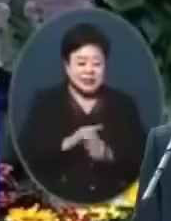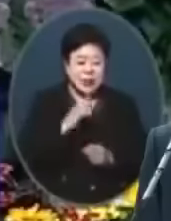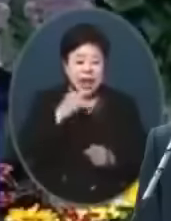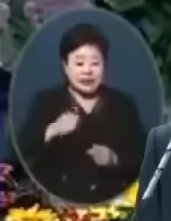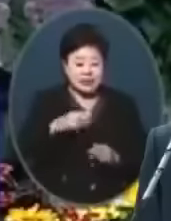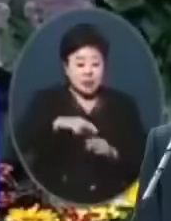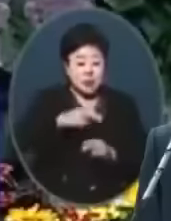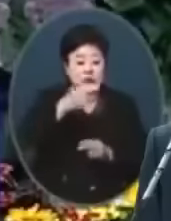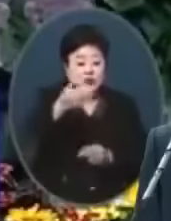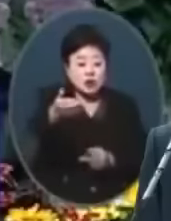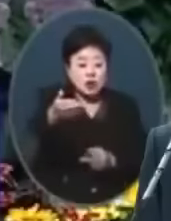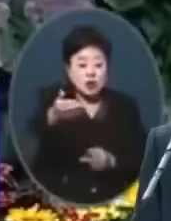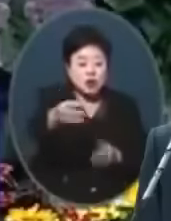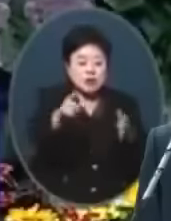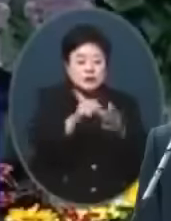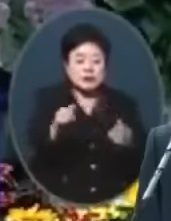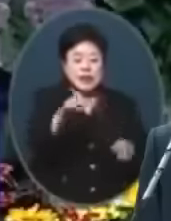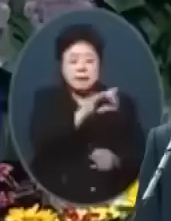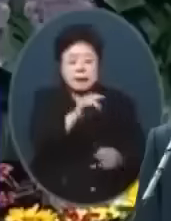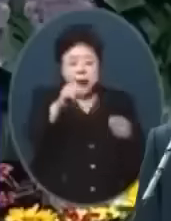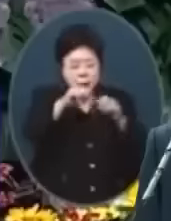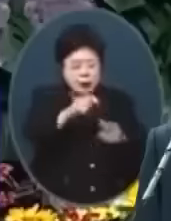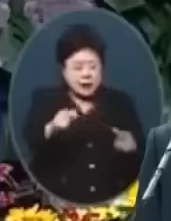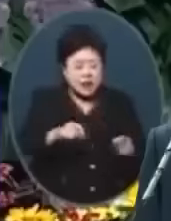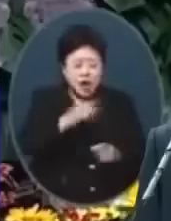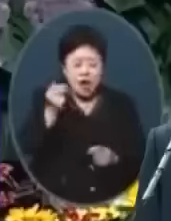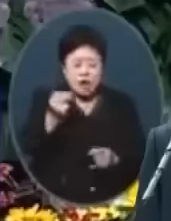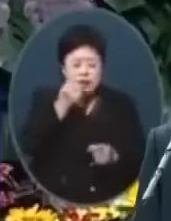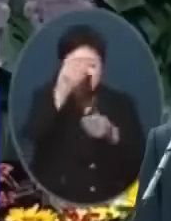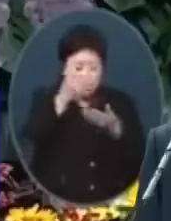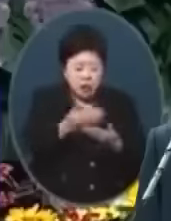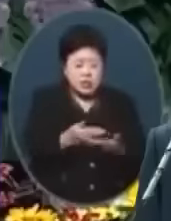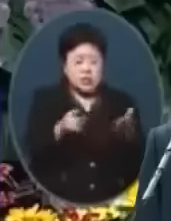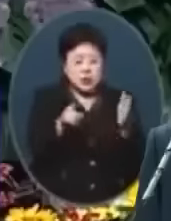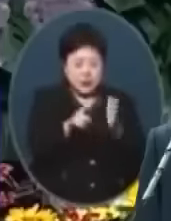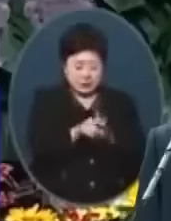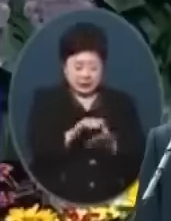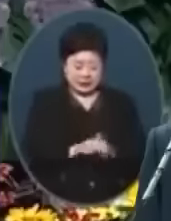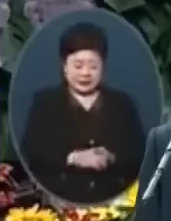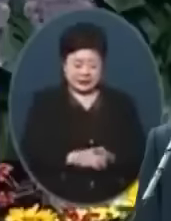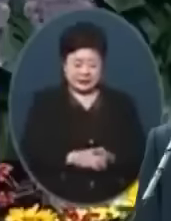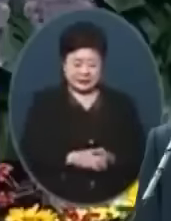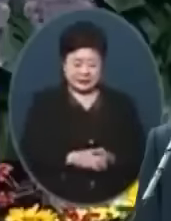주셨으니 이는 그를 믿는 자마다 멸망하지 않고 영생을 얻게 하려 합니다.